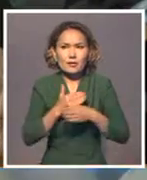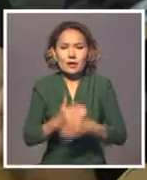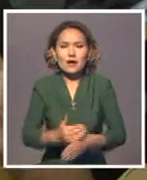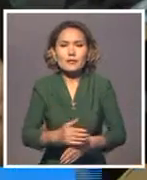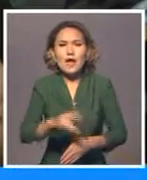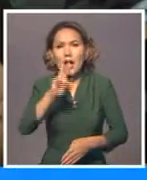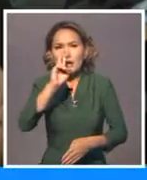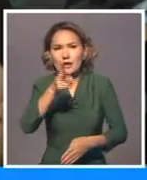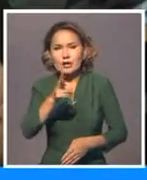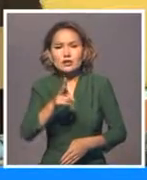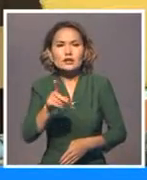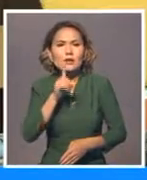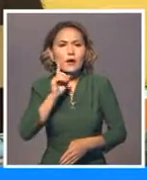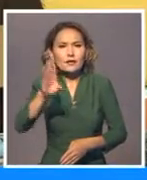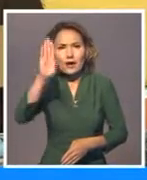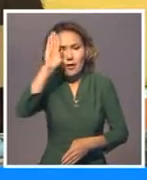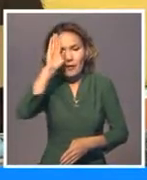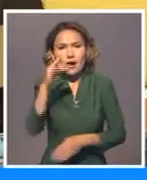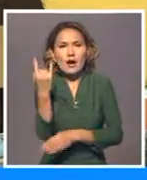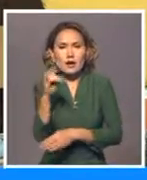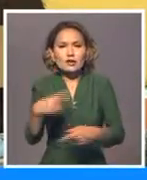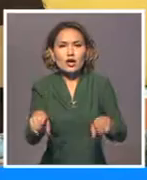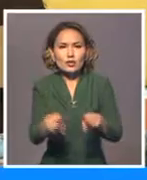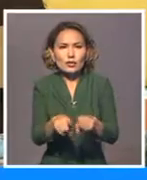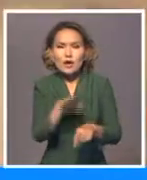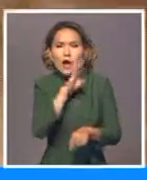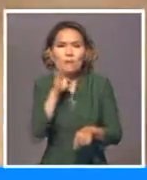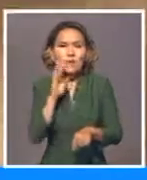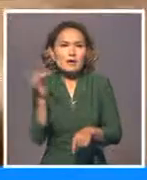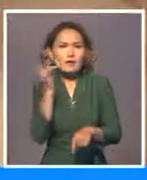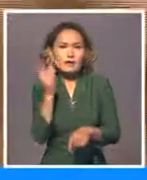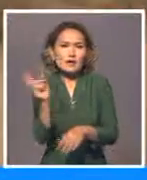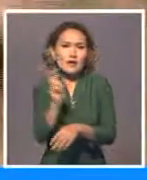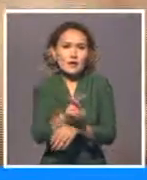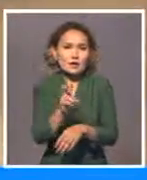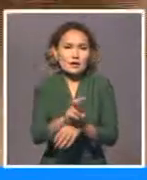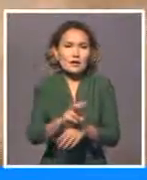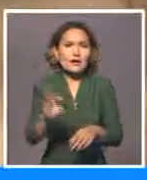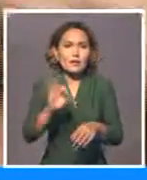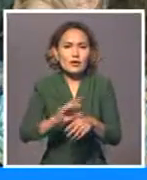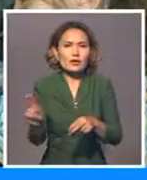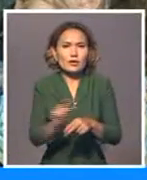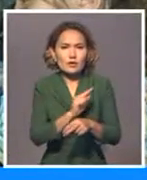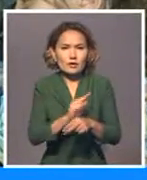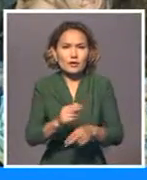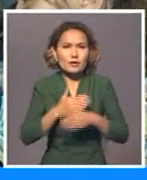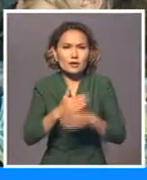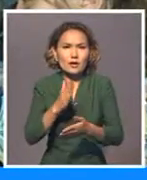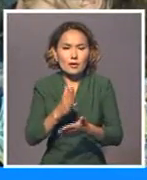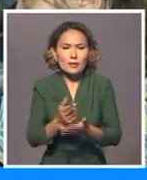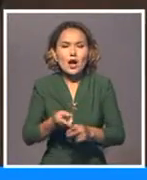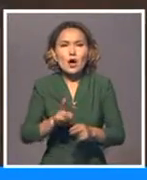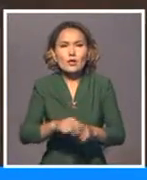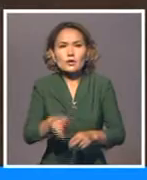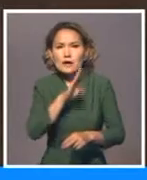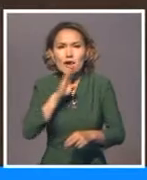жасар Жәнібекті анасының осында келген не көп бола қойған жоқ. Дегенмен қазірдің өзінде нәтиже байқалып отыр. Бұл жетістіктің барлығын ата-аналар